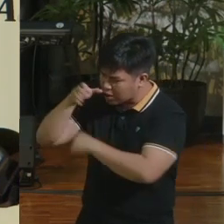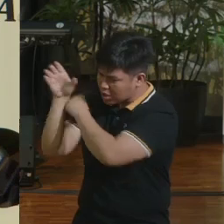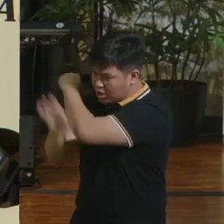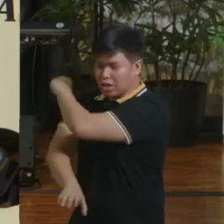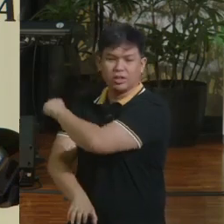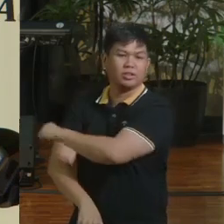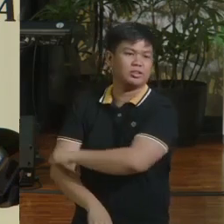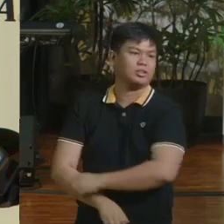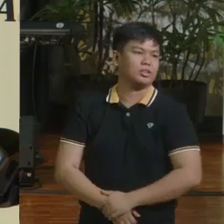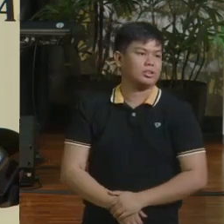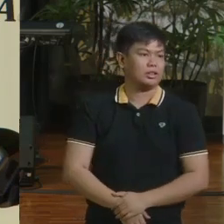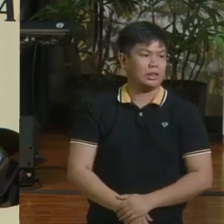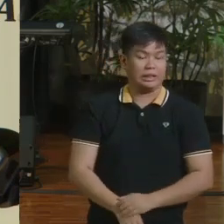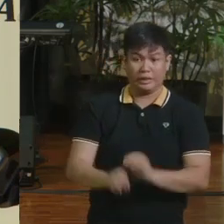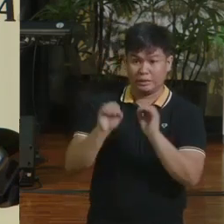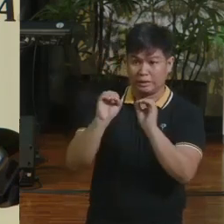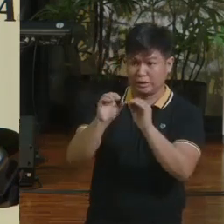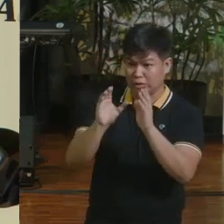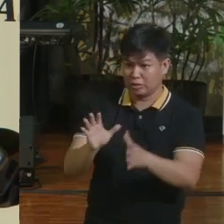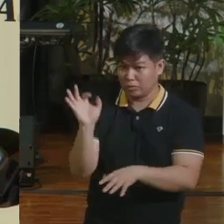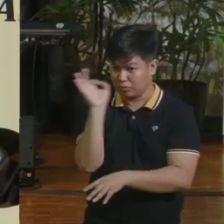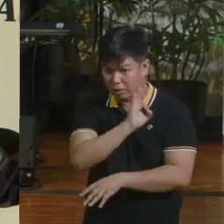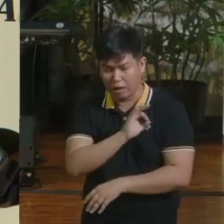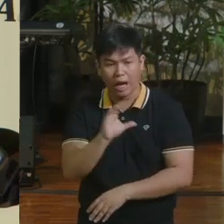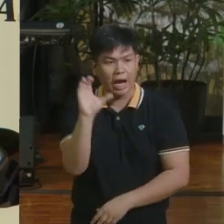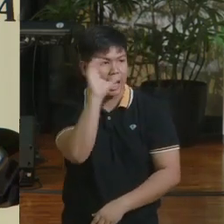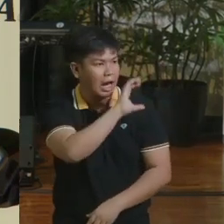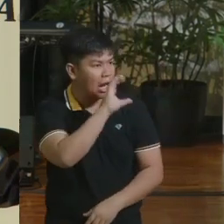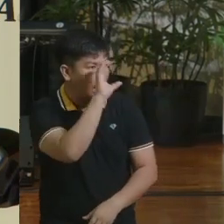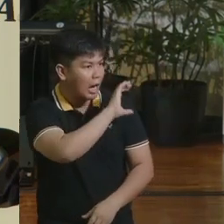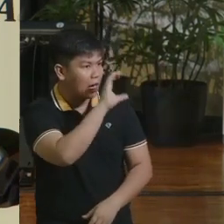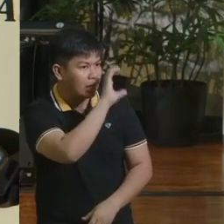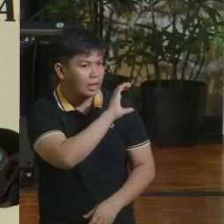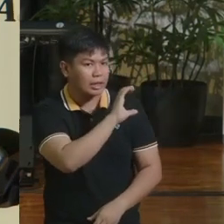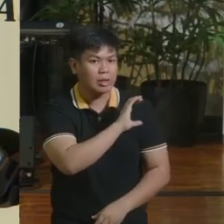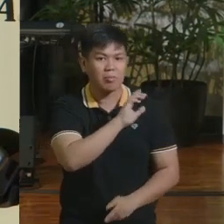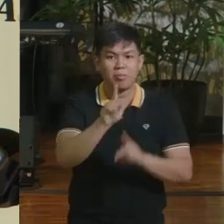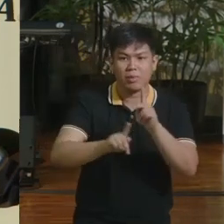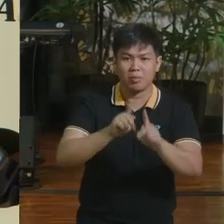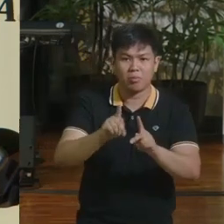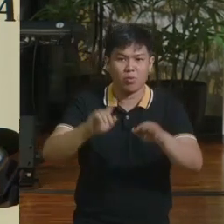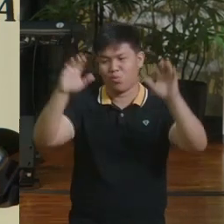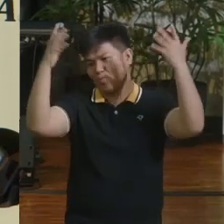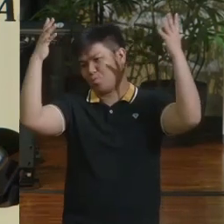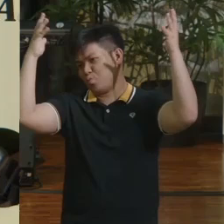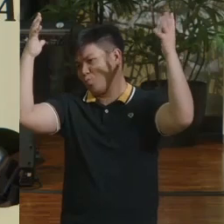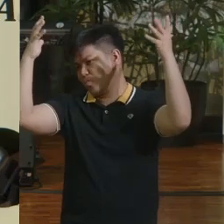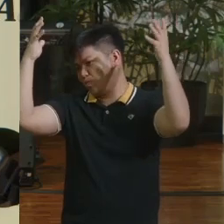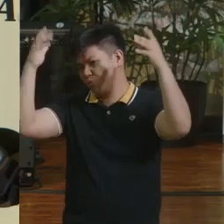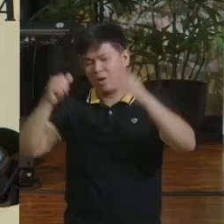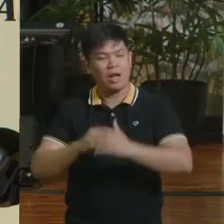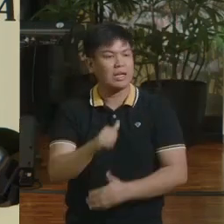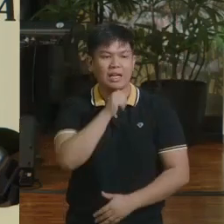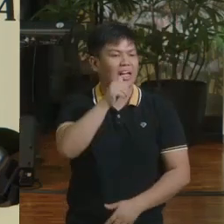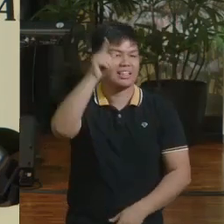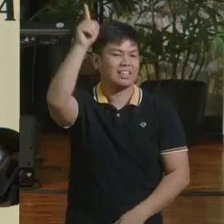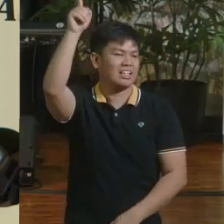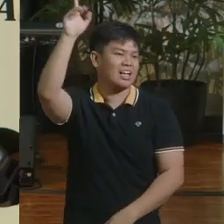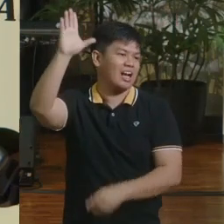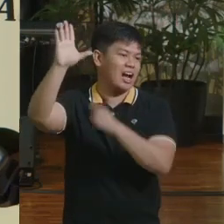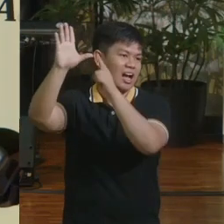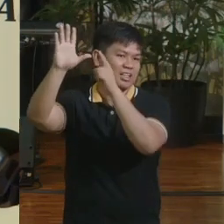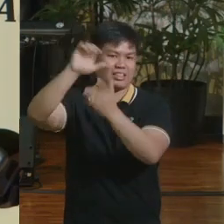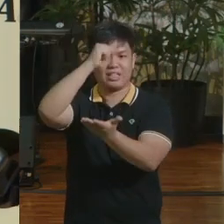mga natuturo nito, wika niya, ay naghahanap ng pag-aproba ng tao at hindi pag-aproba ng Diyos.